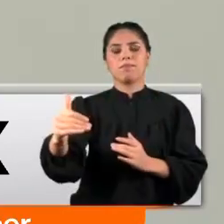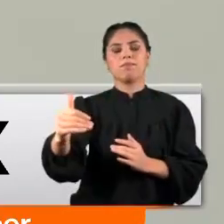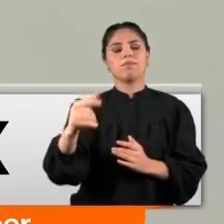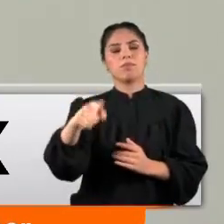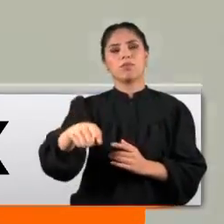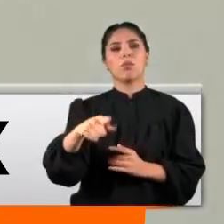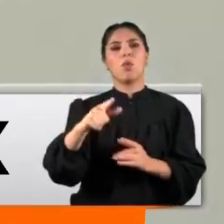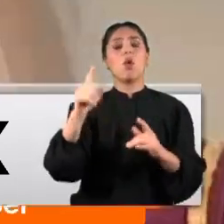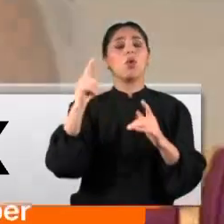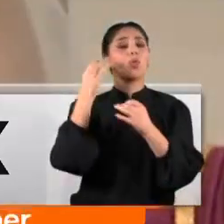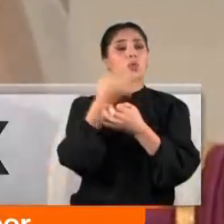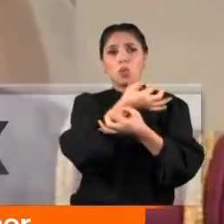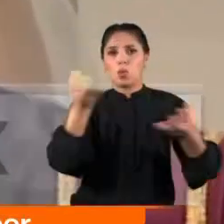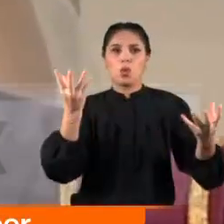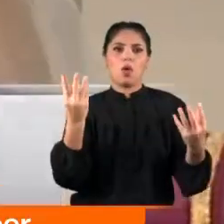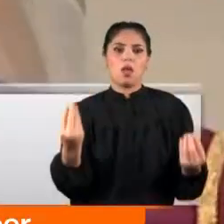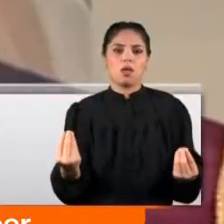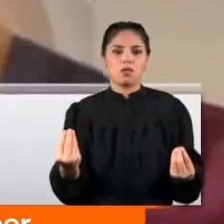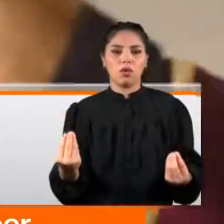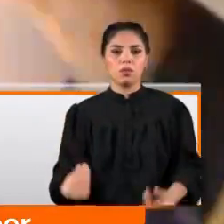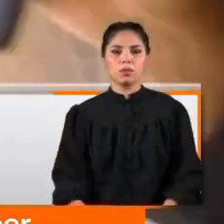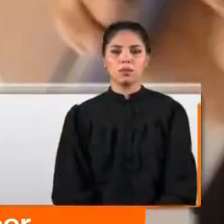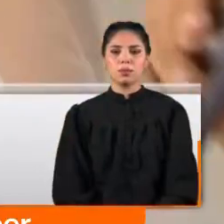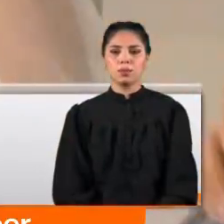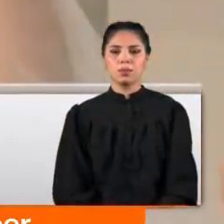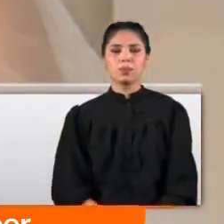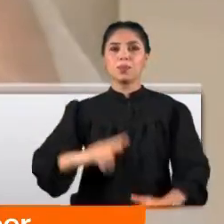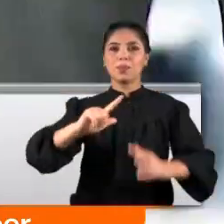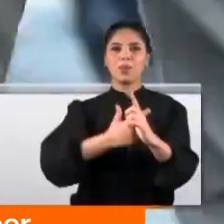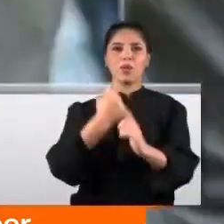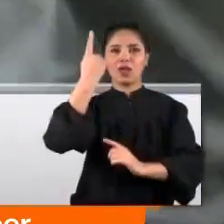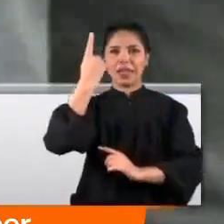çıkarılacak genelge ile duyurulacak. Evet. Projeden ilk